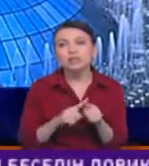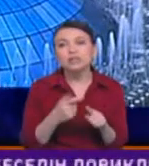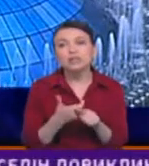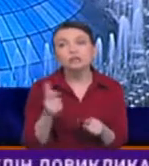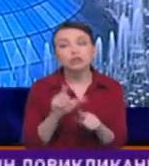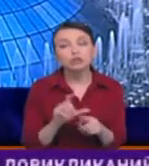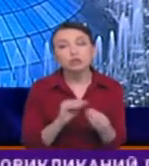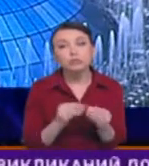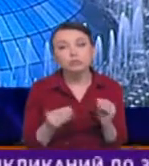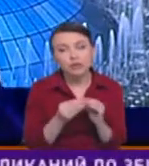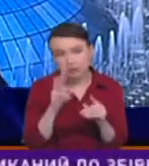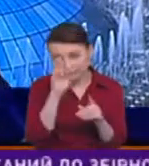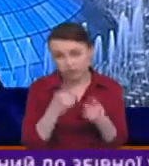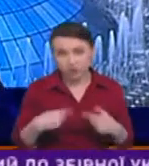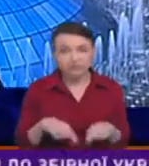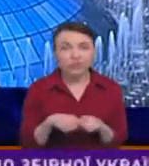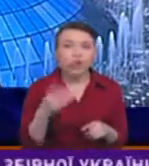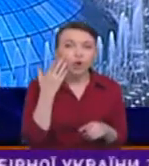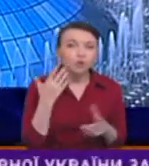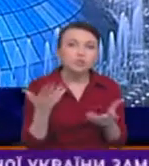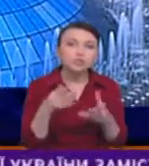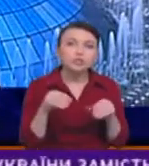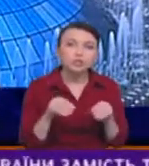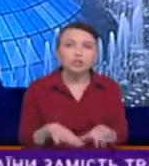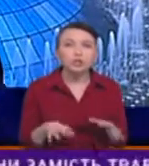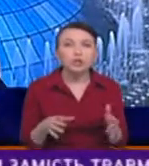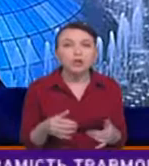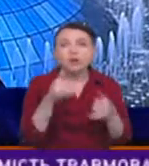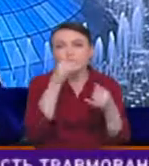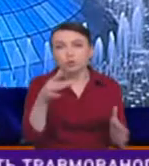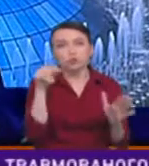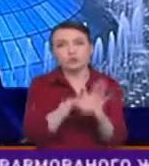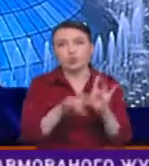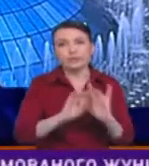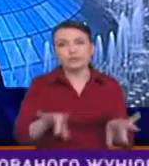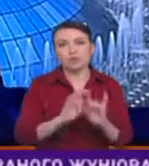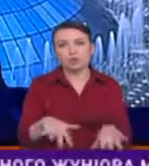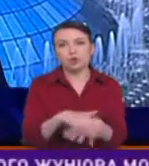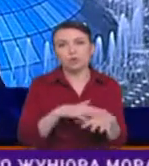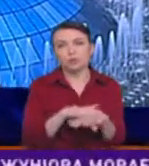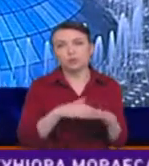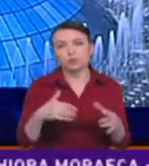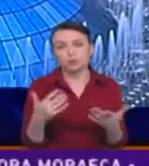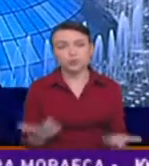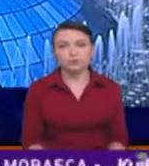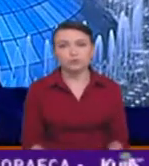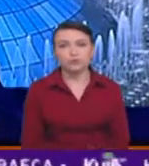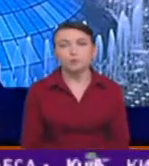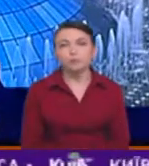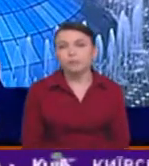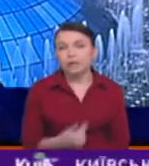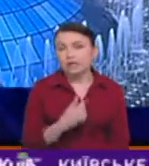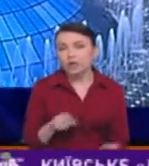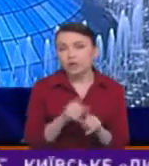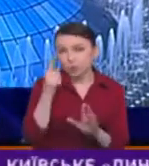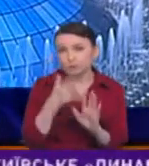проблема в державі, коли якісь рішення воно просто не може пояснити своїй громаді, суспільству. І навіть, наскільки я розумію, сьогодні там на цій